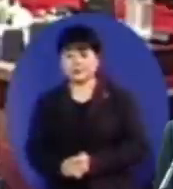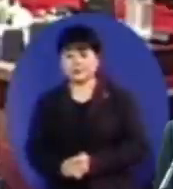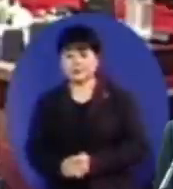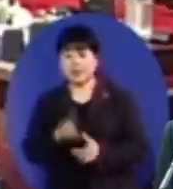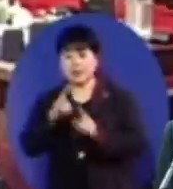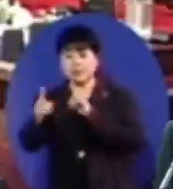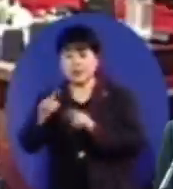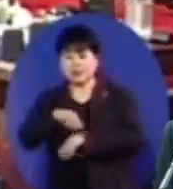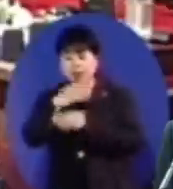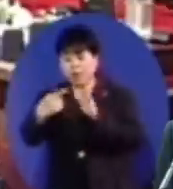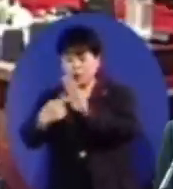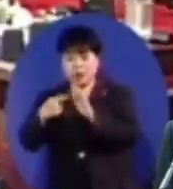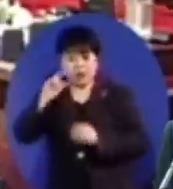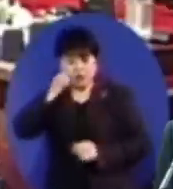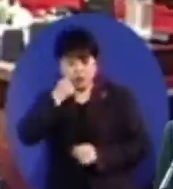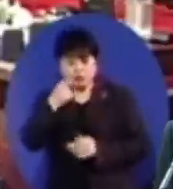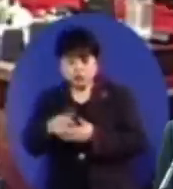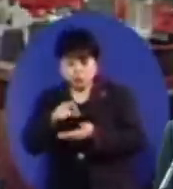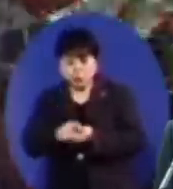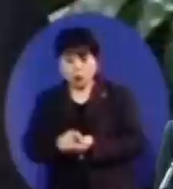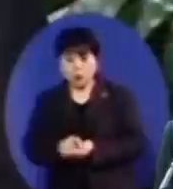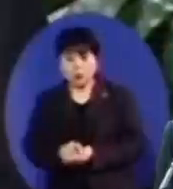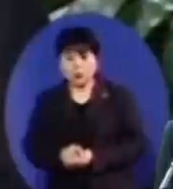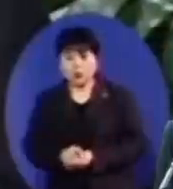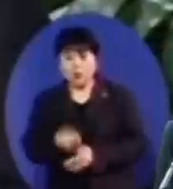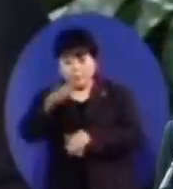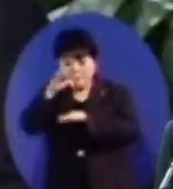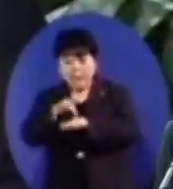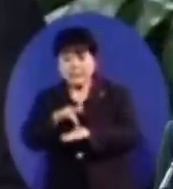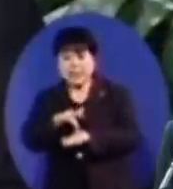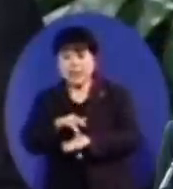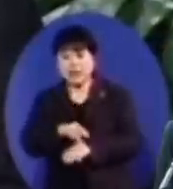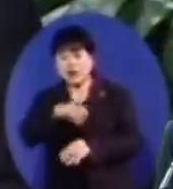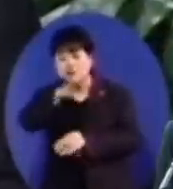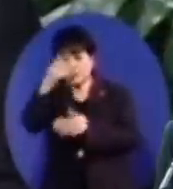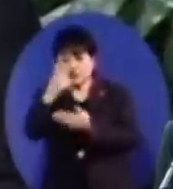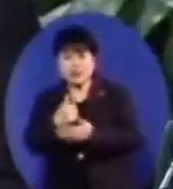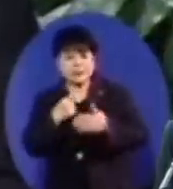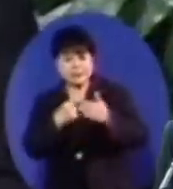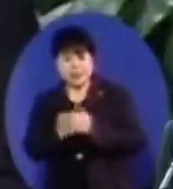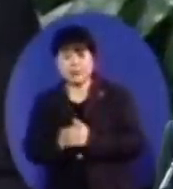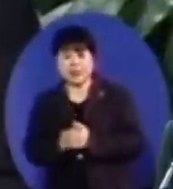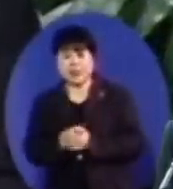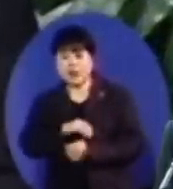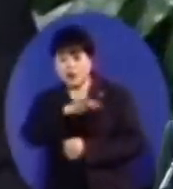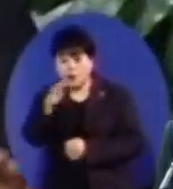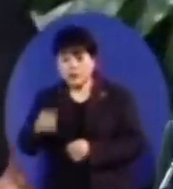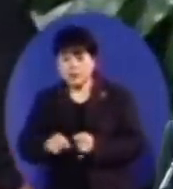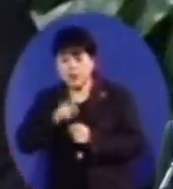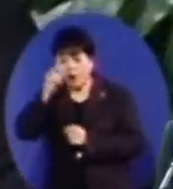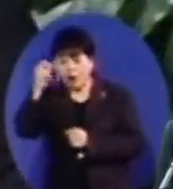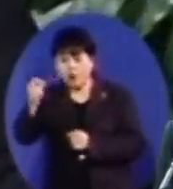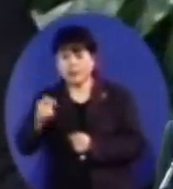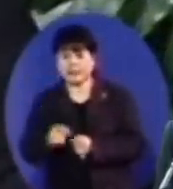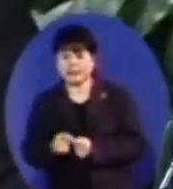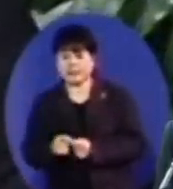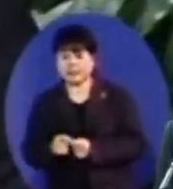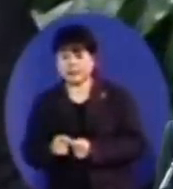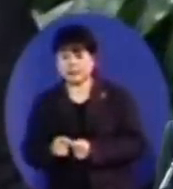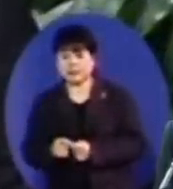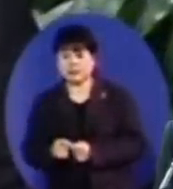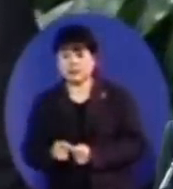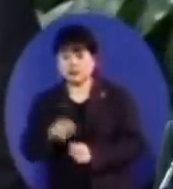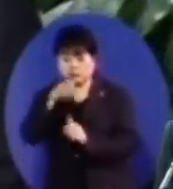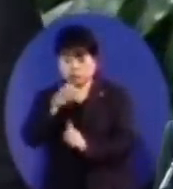말로 다할 수 없이 박살이 났습니다. 마귀가 우리 죄 때문에 우리를 영원히 포로로